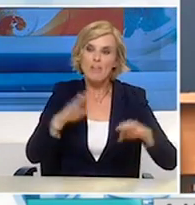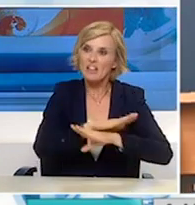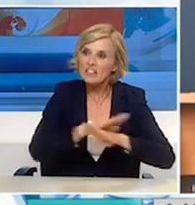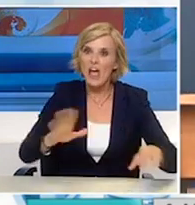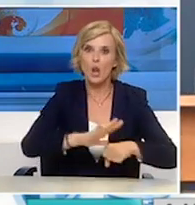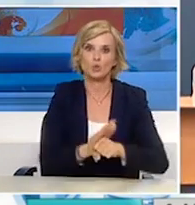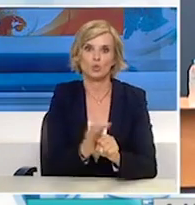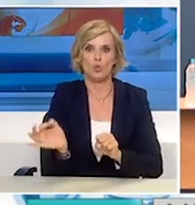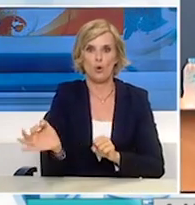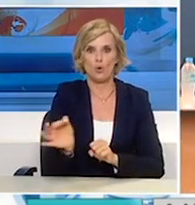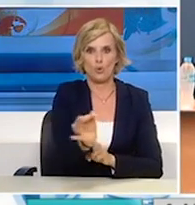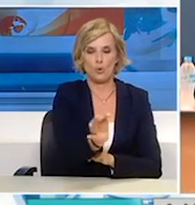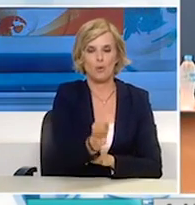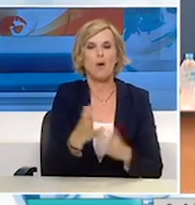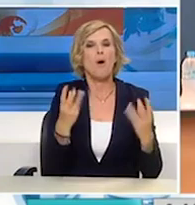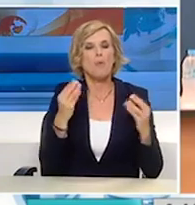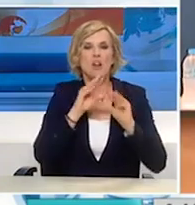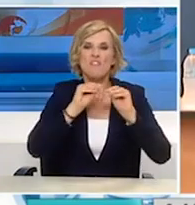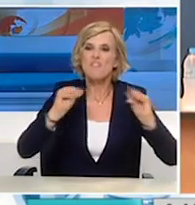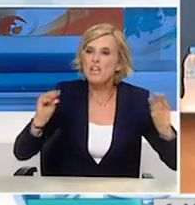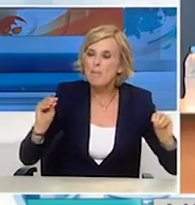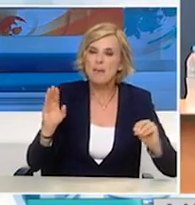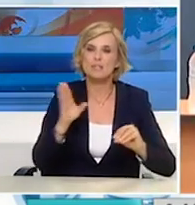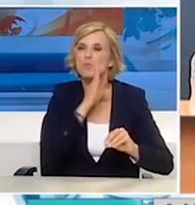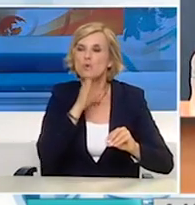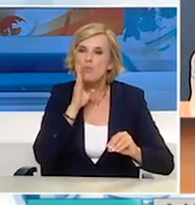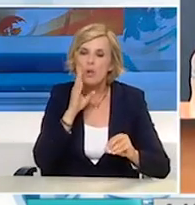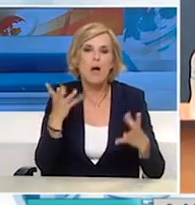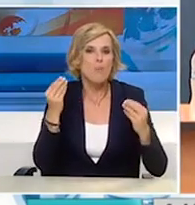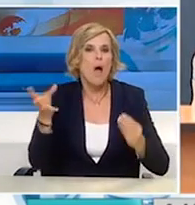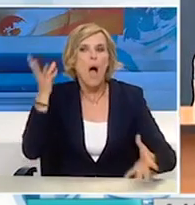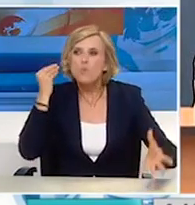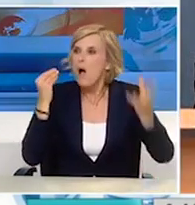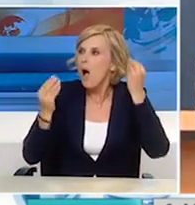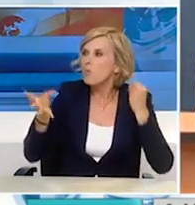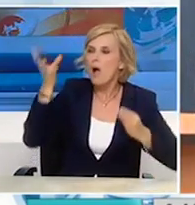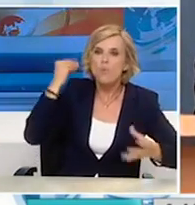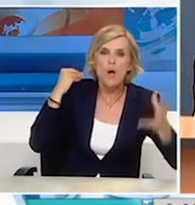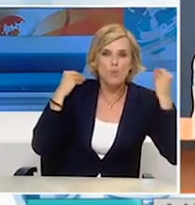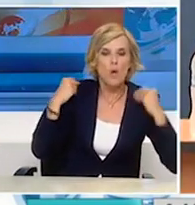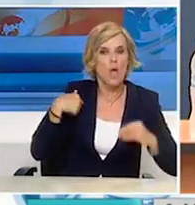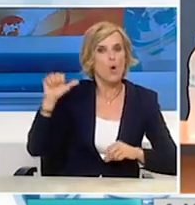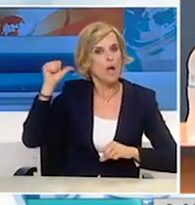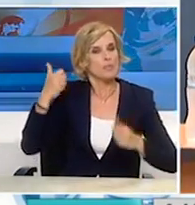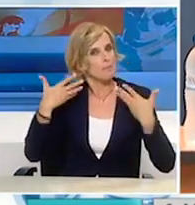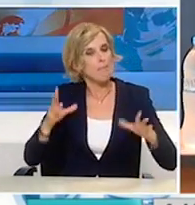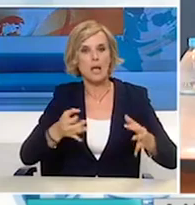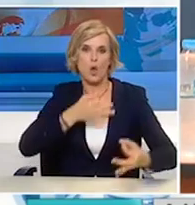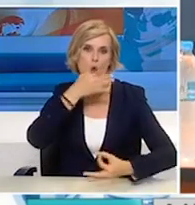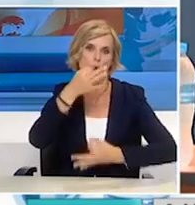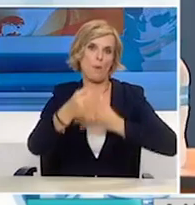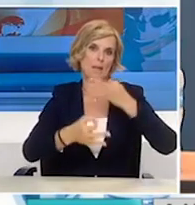Εντάξει, ακούγονται πολλά. Είδα, τα ανέφερα κάποια, γιατί είδα και εγώ με ενδιαφέρον αυτή τη μελέτη. Μάλιστα την ανακοίνωσα και χθες στην ομιλία που έκανα για